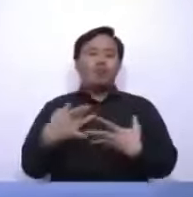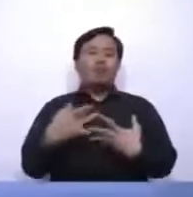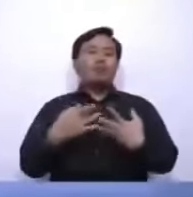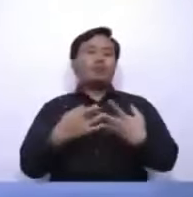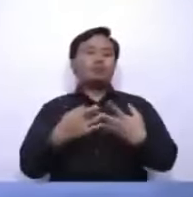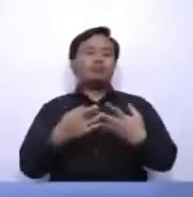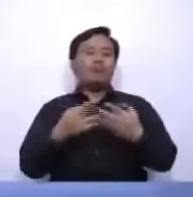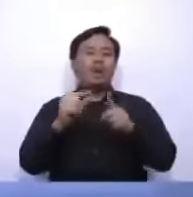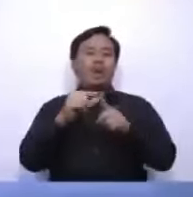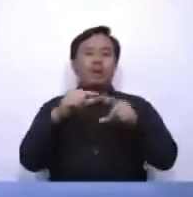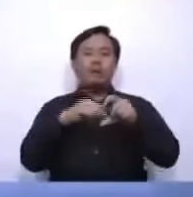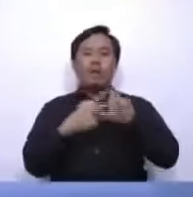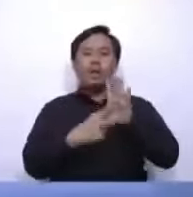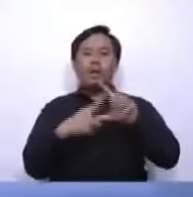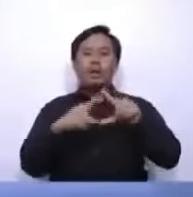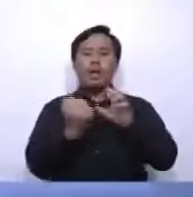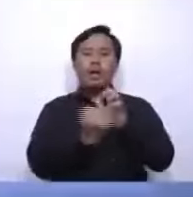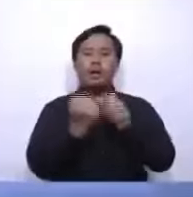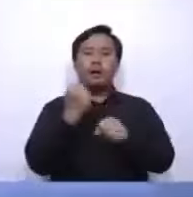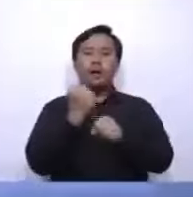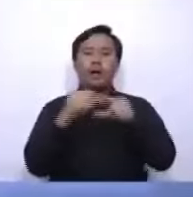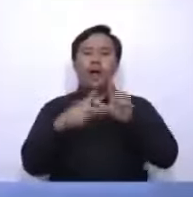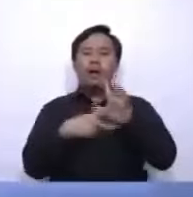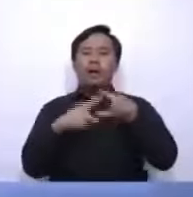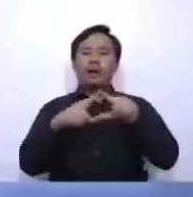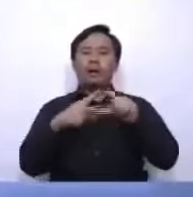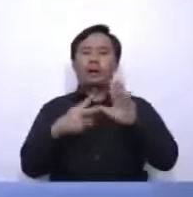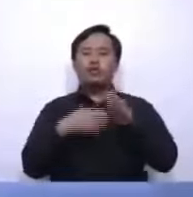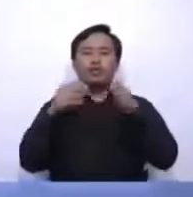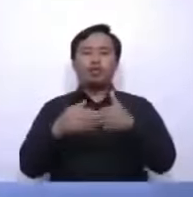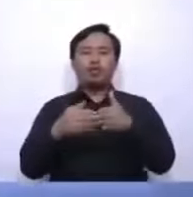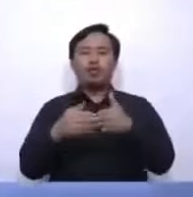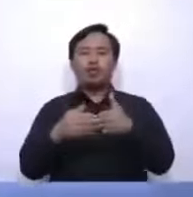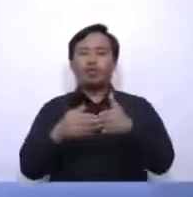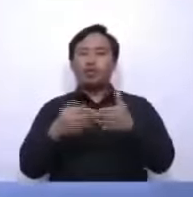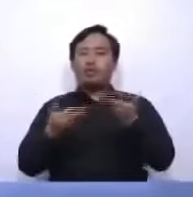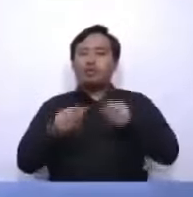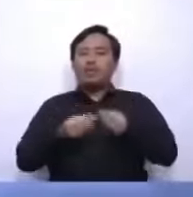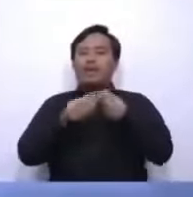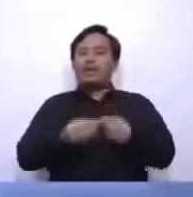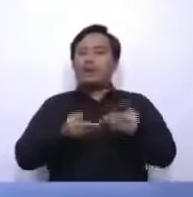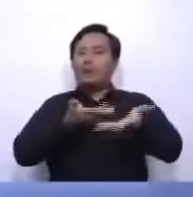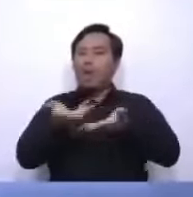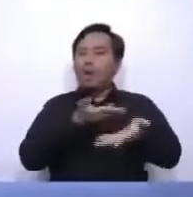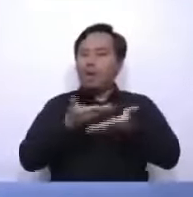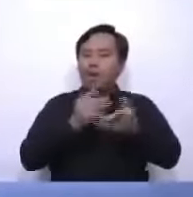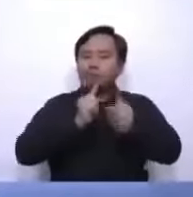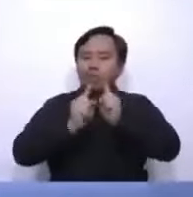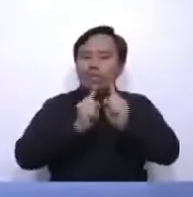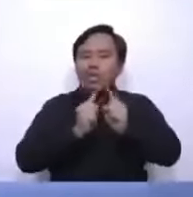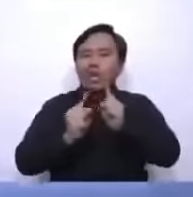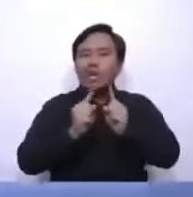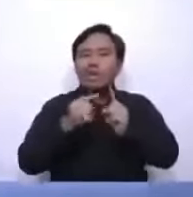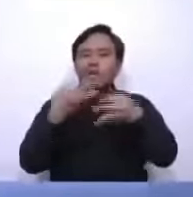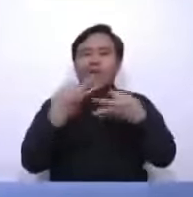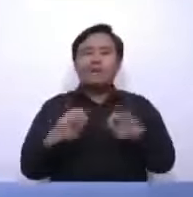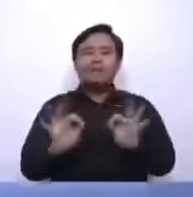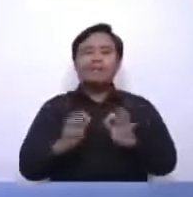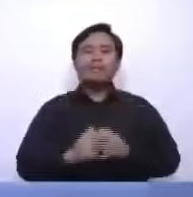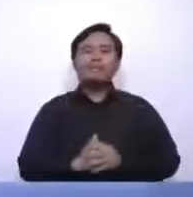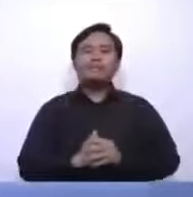khusus. Di antaranya adalah bagaimana diberikan layanan konseling secara gratis berbasis digital.